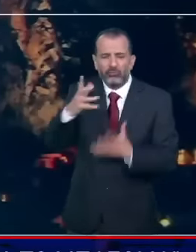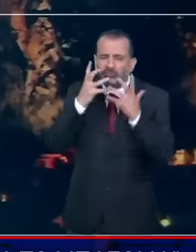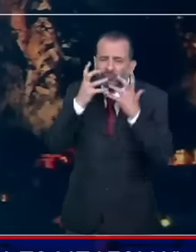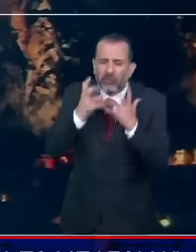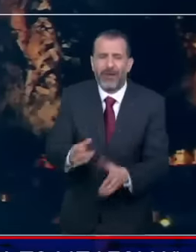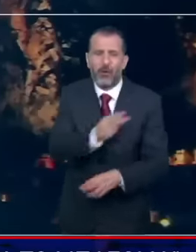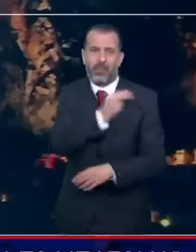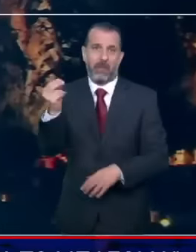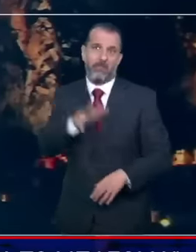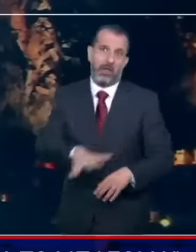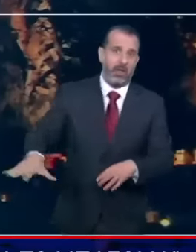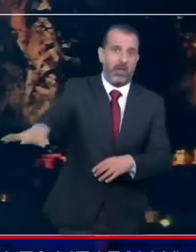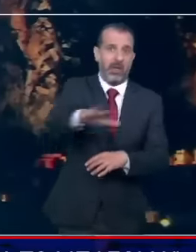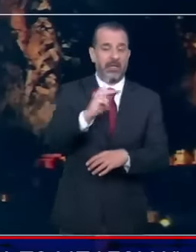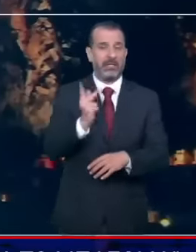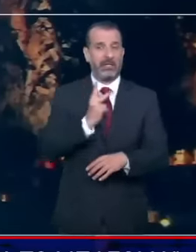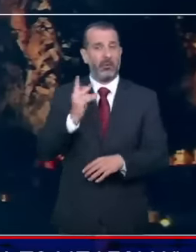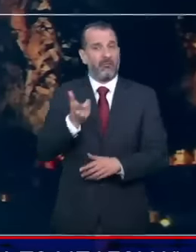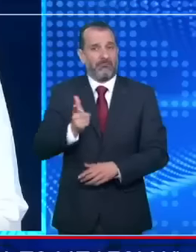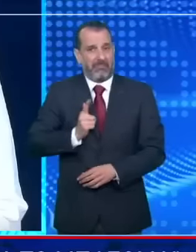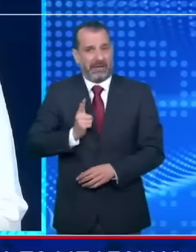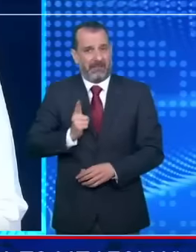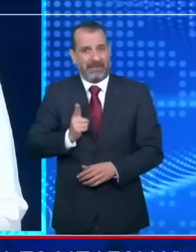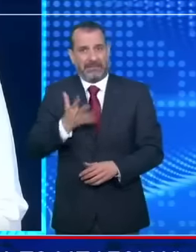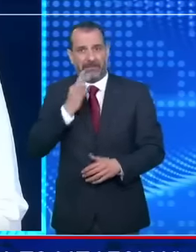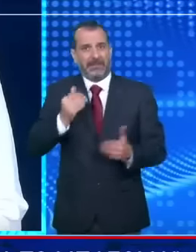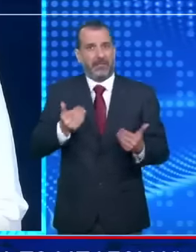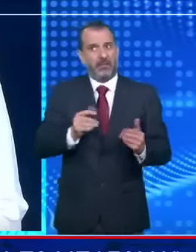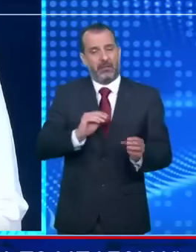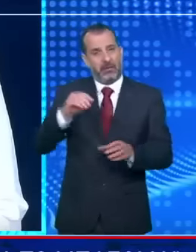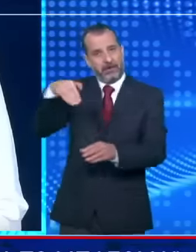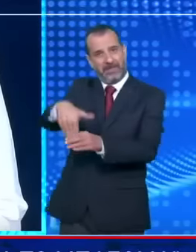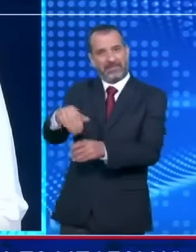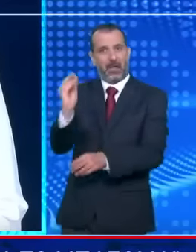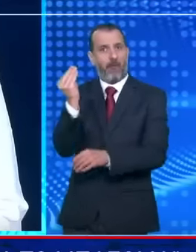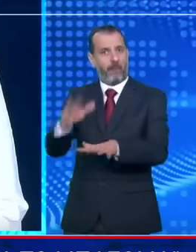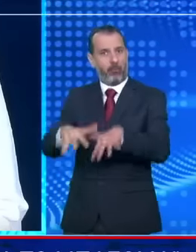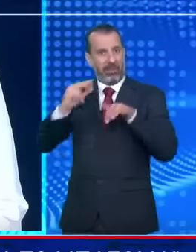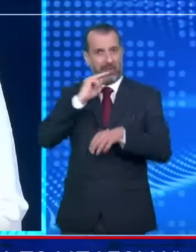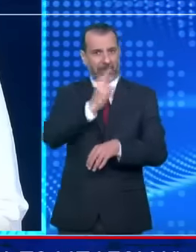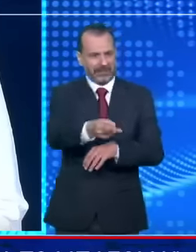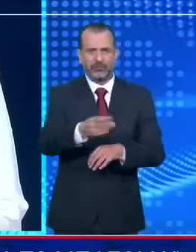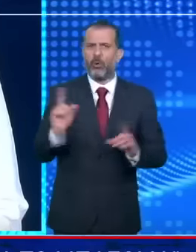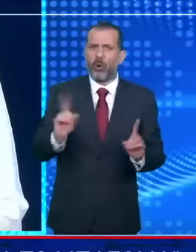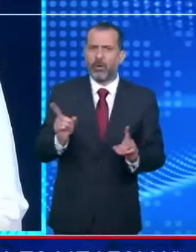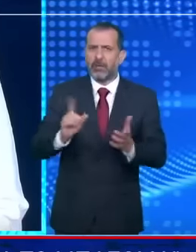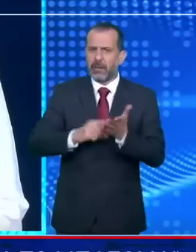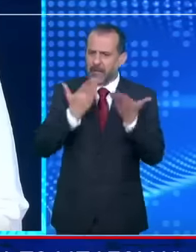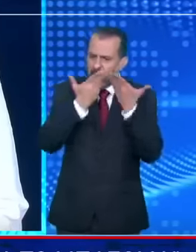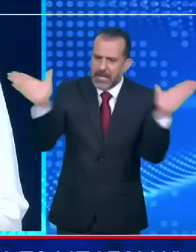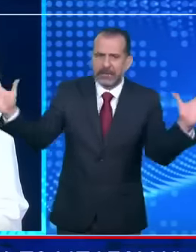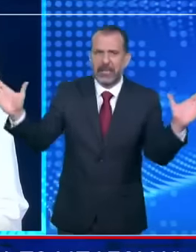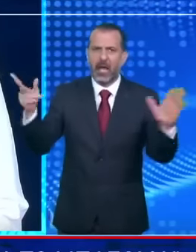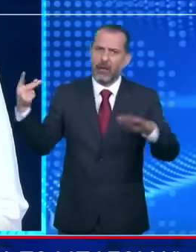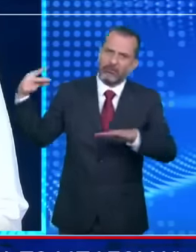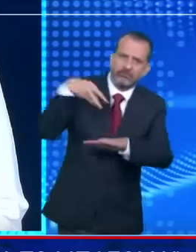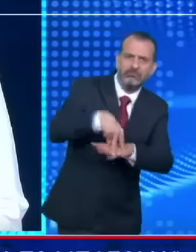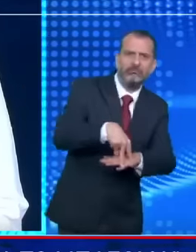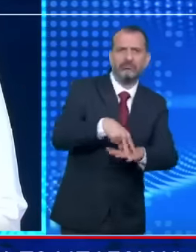για την κοινωνία, δεν περιμένεις το παιχνίδι στη Βουλή να απαντήσεις. Απευθύνεσαι στον ελληνικό λαό με